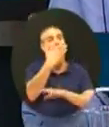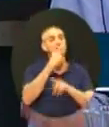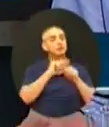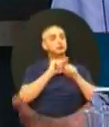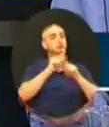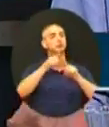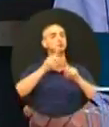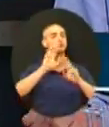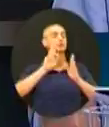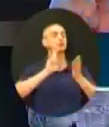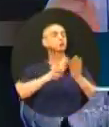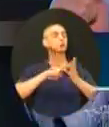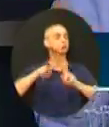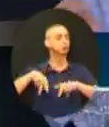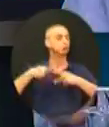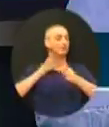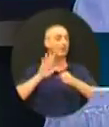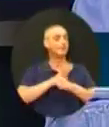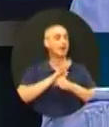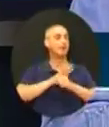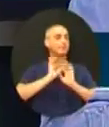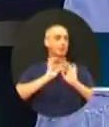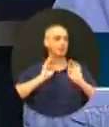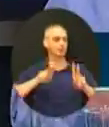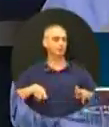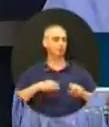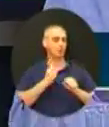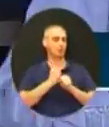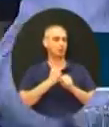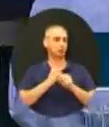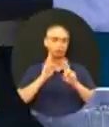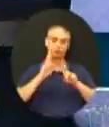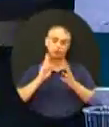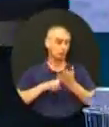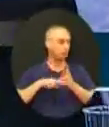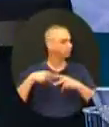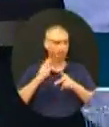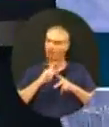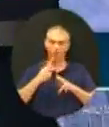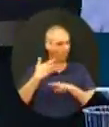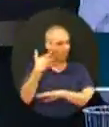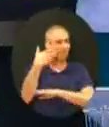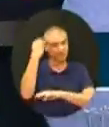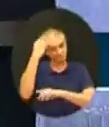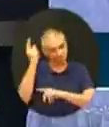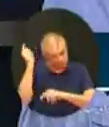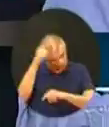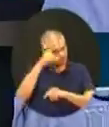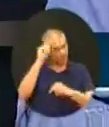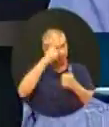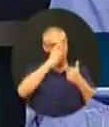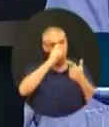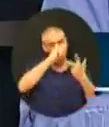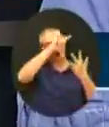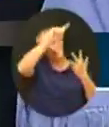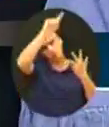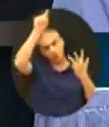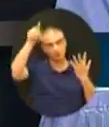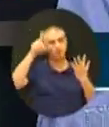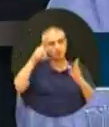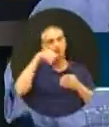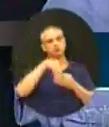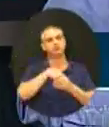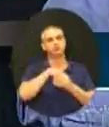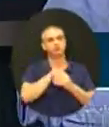הזה, שזכות השיבה מלא מלא תמומש בה. זכות השיבה כולל הכל, לא למדינה הפלסטינית, אלא לתל אביב, יפו וכולי וכולי, היא